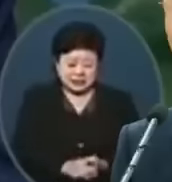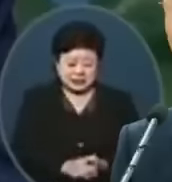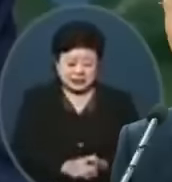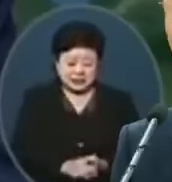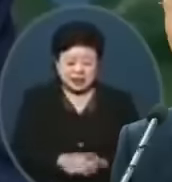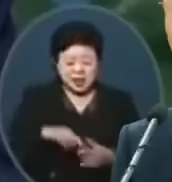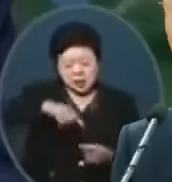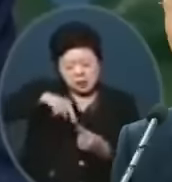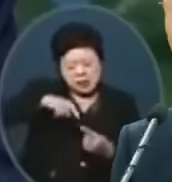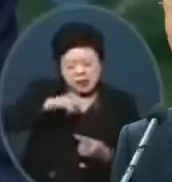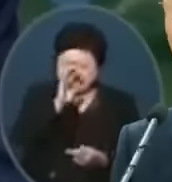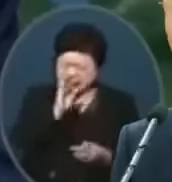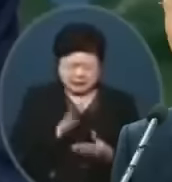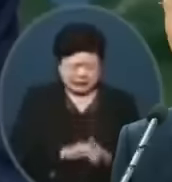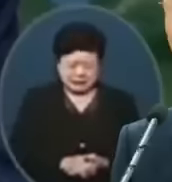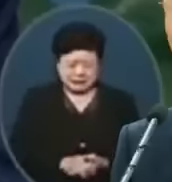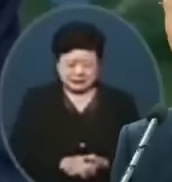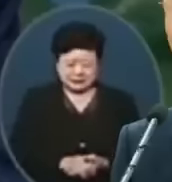변명을 하는 것입니다.